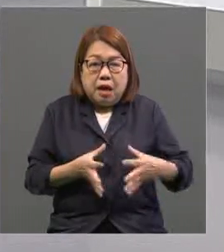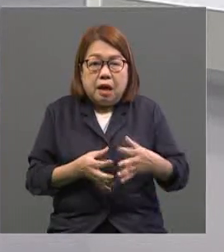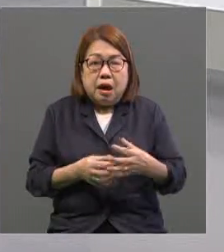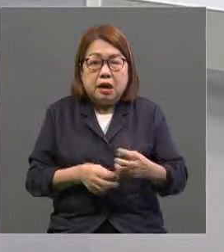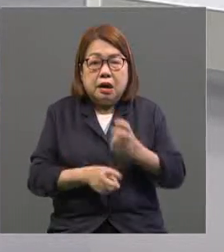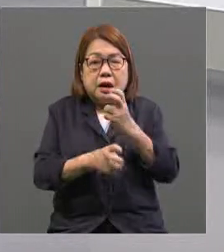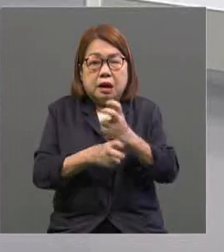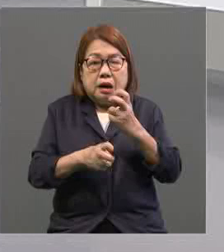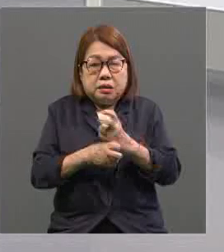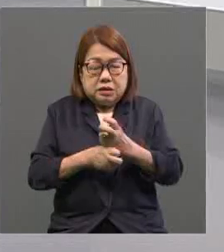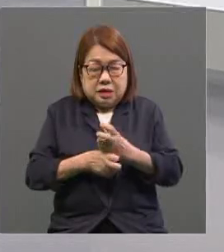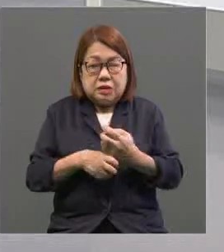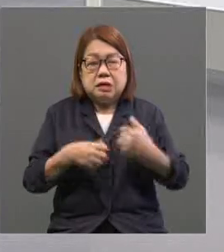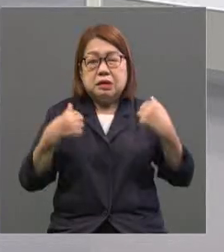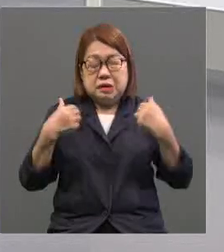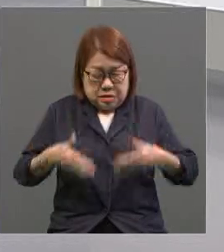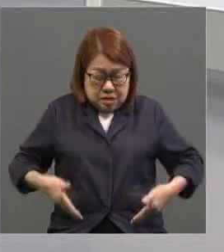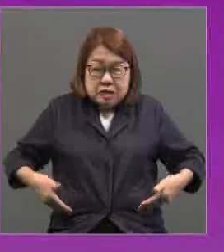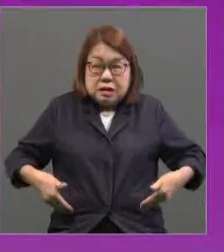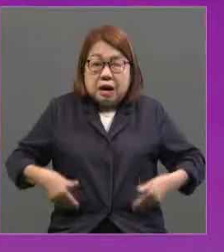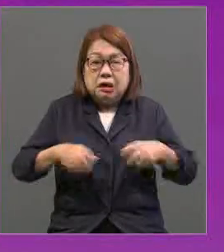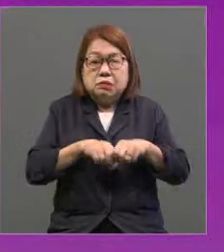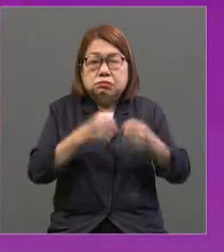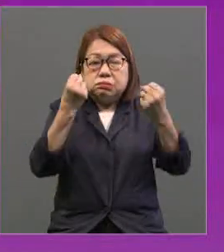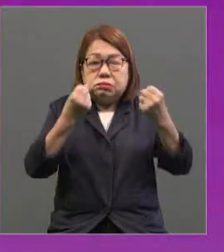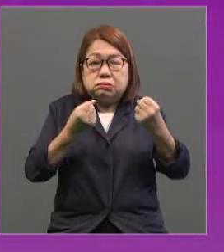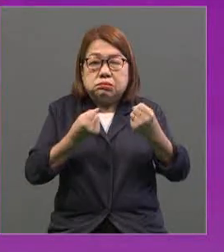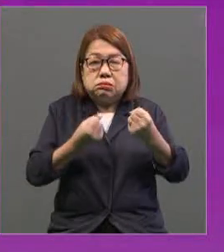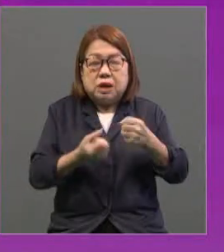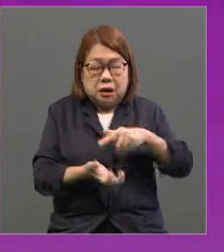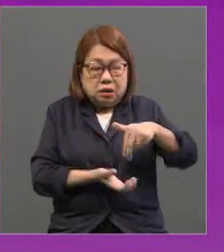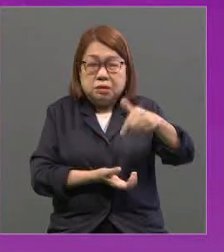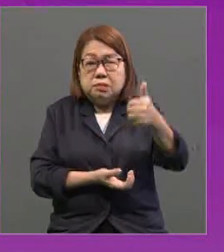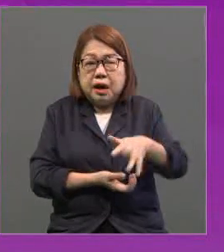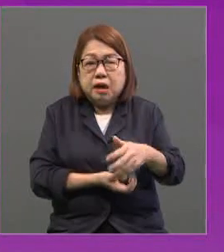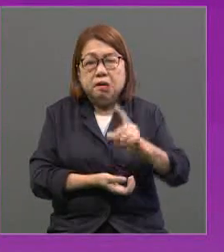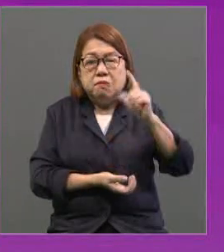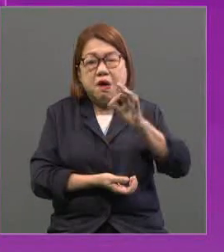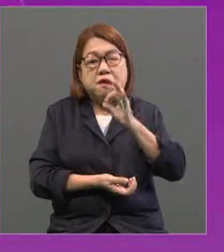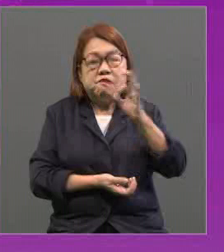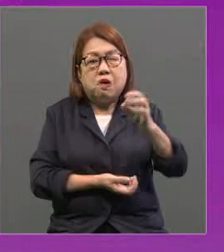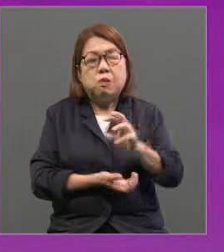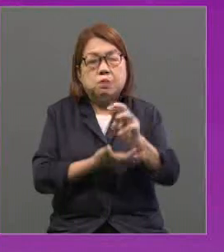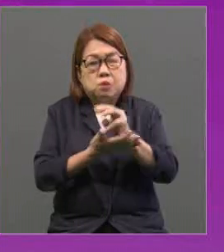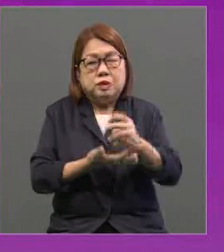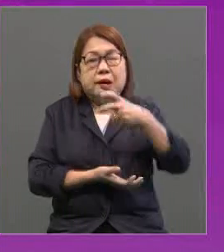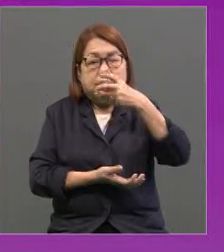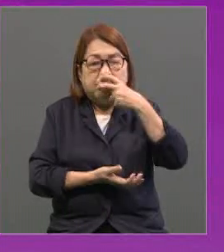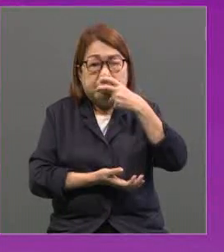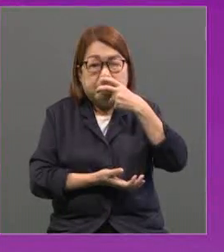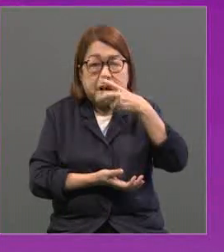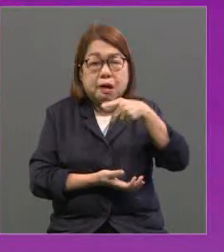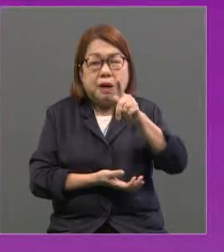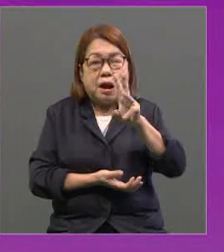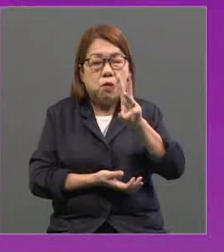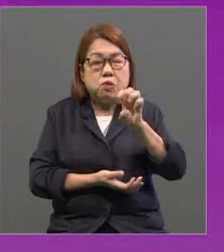แต่วันนี้คุณแม่ต้องไปร้องที่มูลนิธิปวีณาหงสกุลเพื่อเด็กและสตรีให้ช่วยเหลือเพราะบอกว่าเรื่องนี้เกิดตั้งแต่ 10สิงหาคมนะฮะ